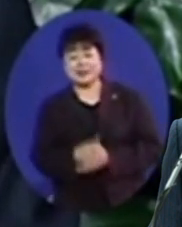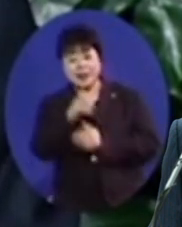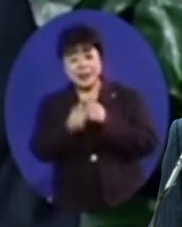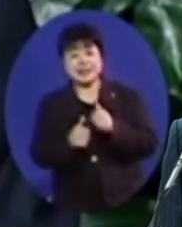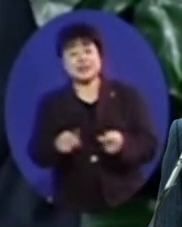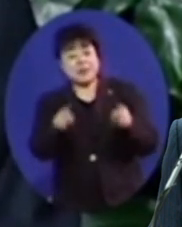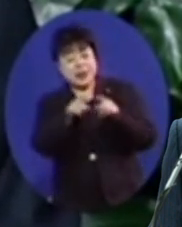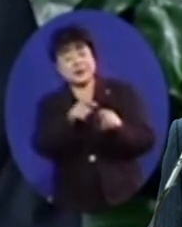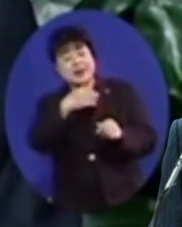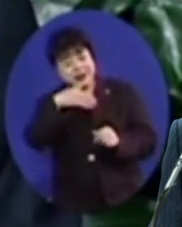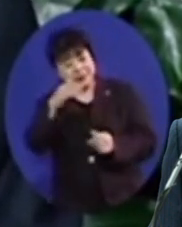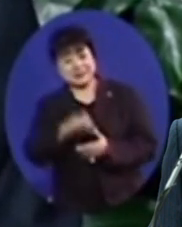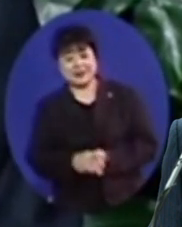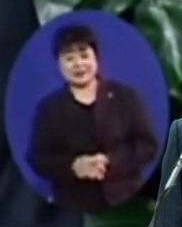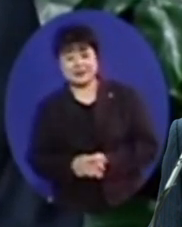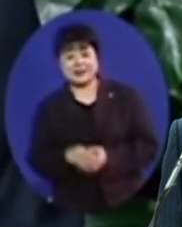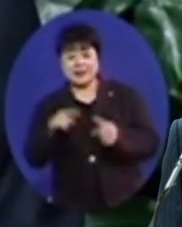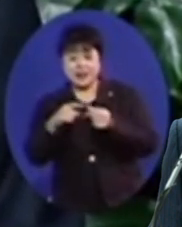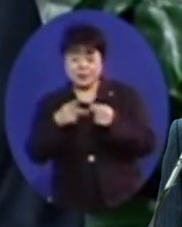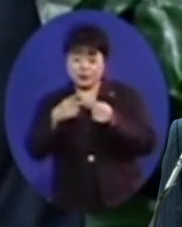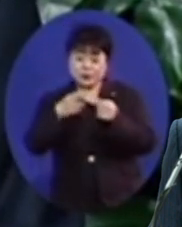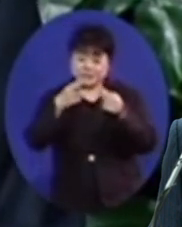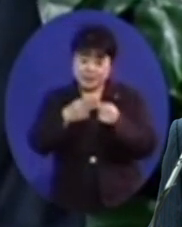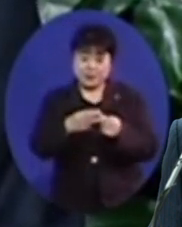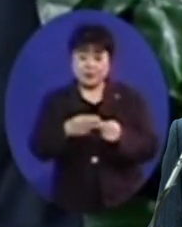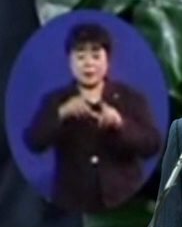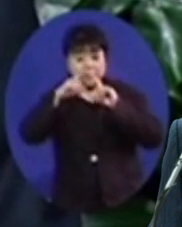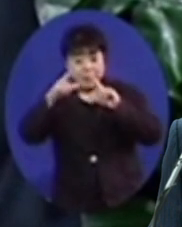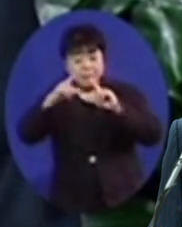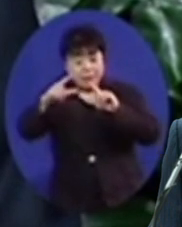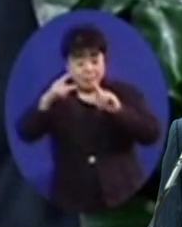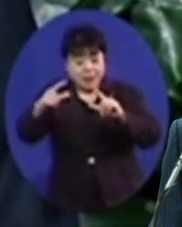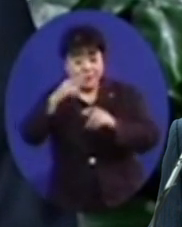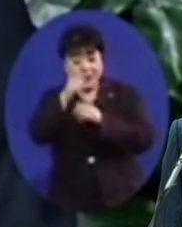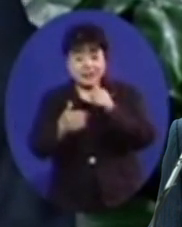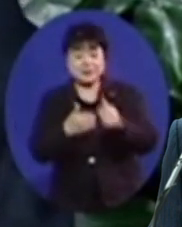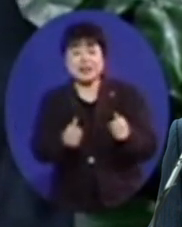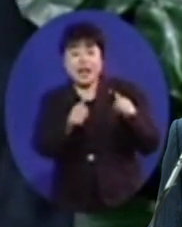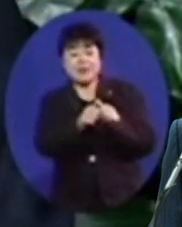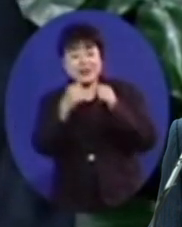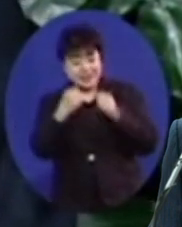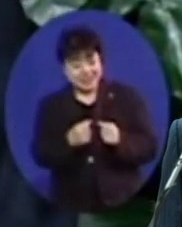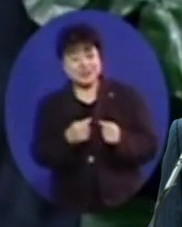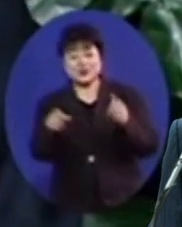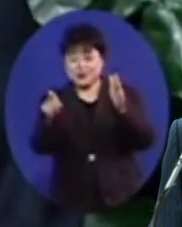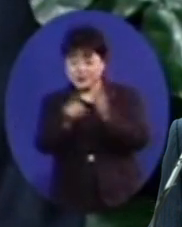하나님께 함께 가자고 세 네 번 말씀을 하고 나가면 하나님이 함께 계신 것입니다.